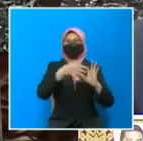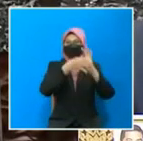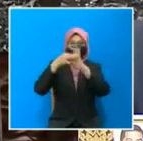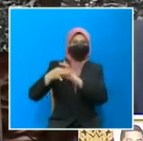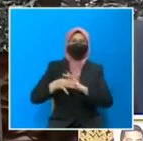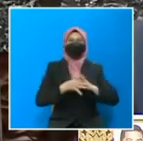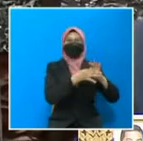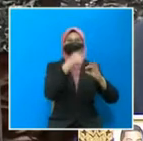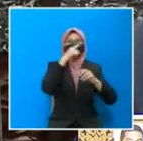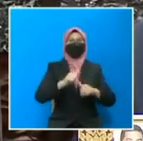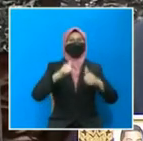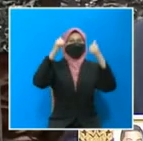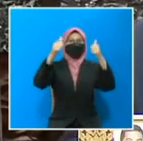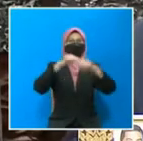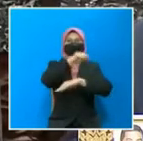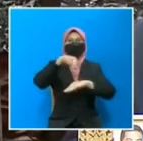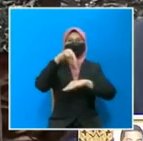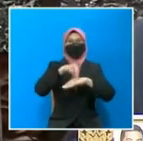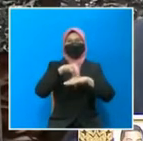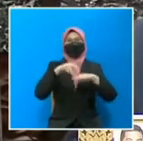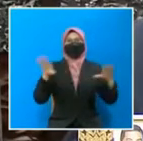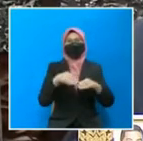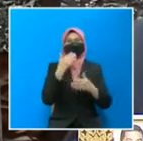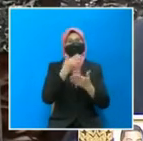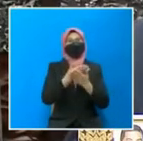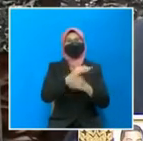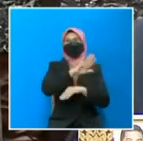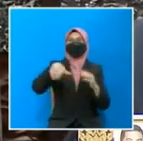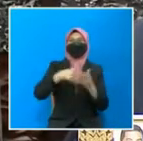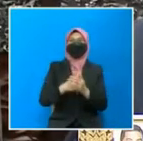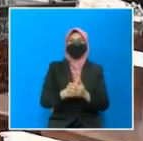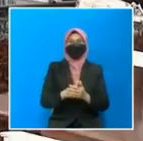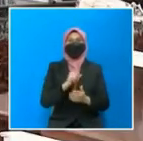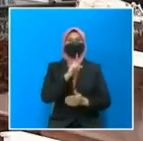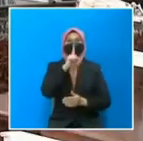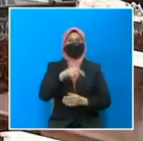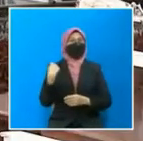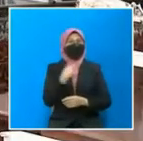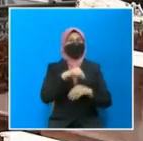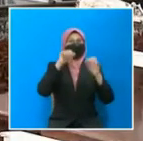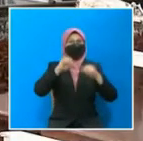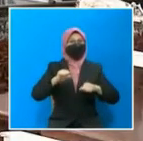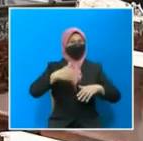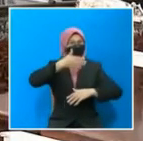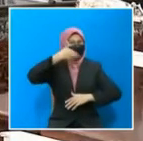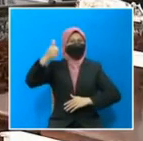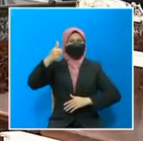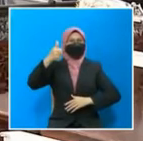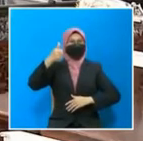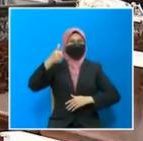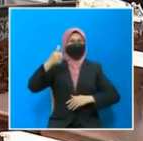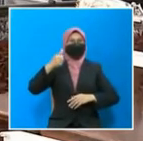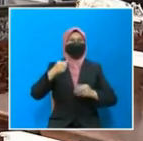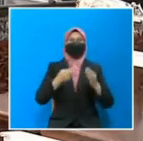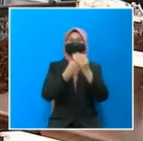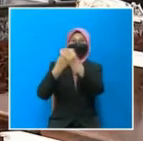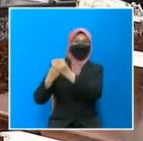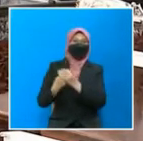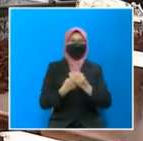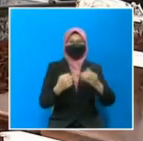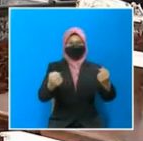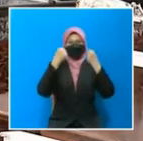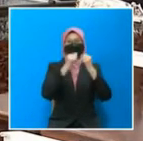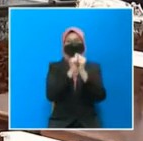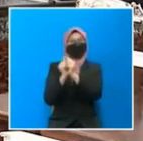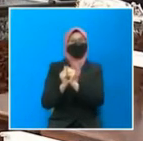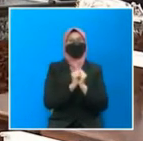collaboration for the good of the nation. Truly, we can be better United we are stronger together. Dato' Yang